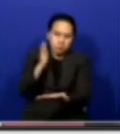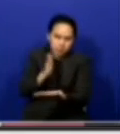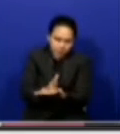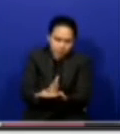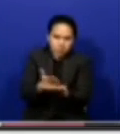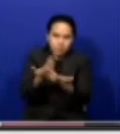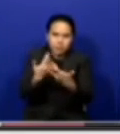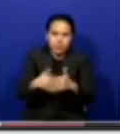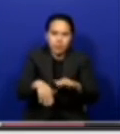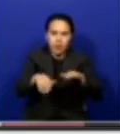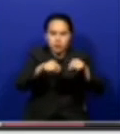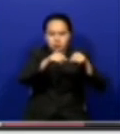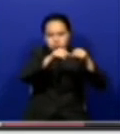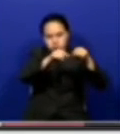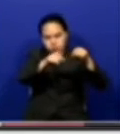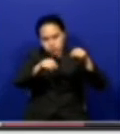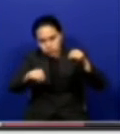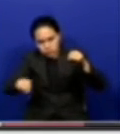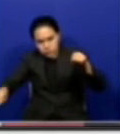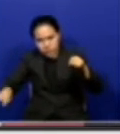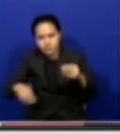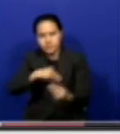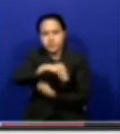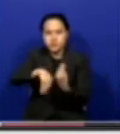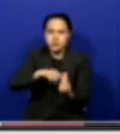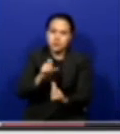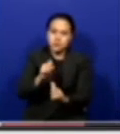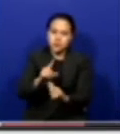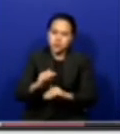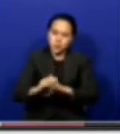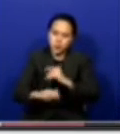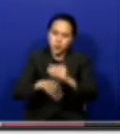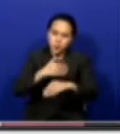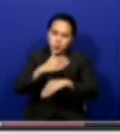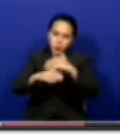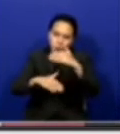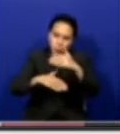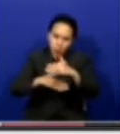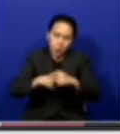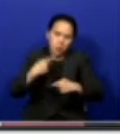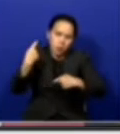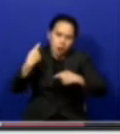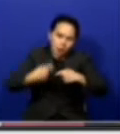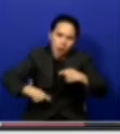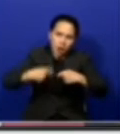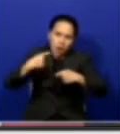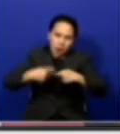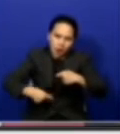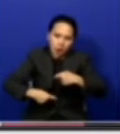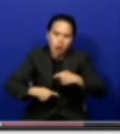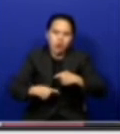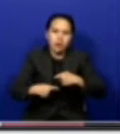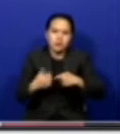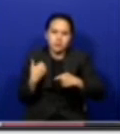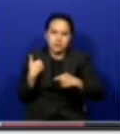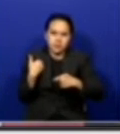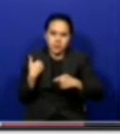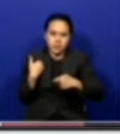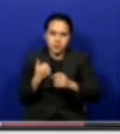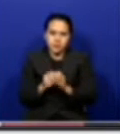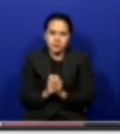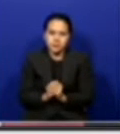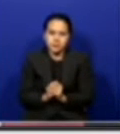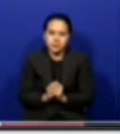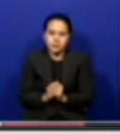แรงการฟื้นฟูเศรษฐกิจจึงมีความทวีความยากมากกว่ากรณีอื่